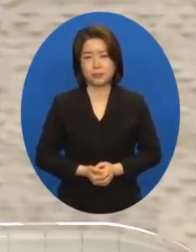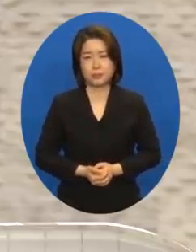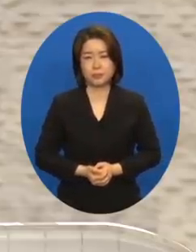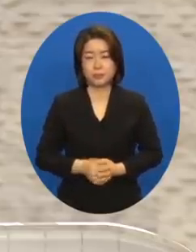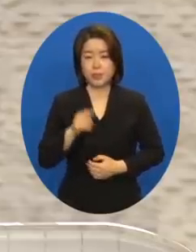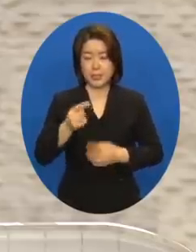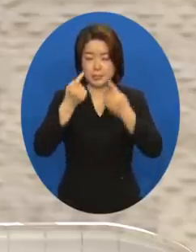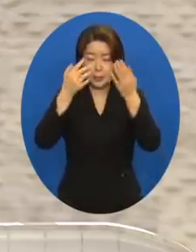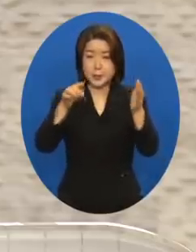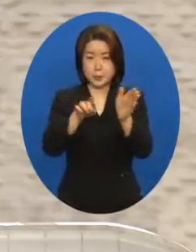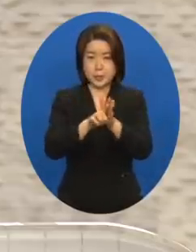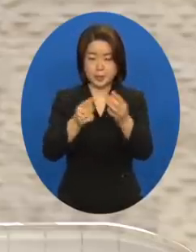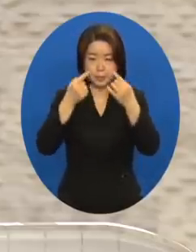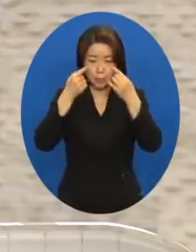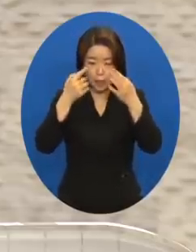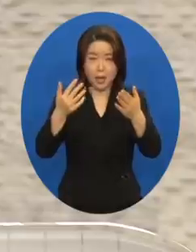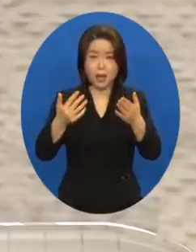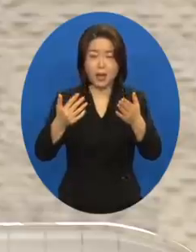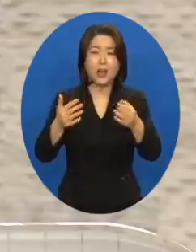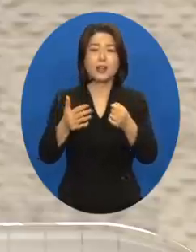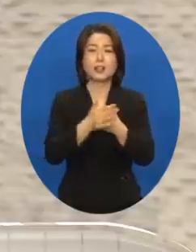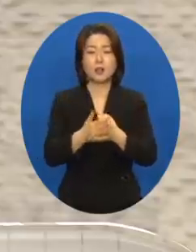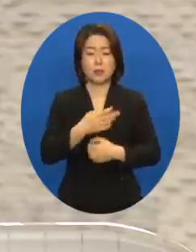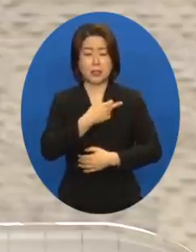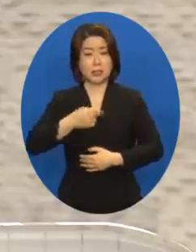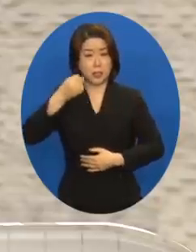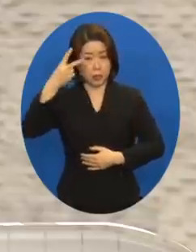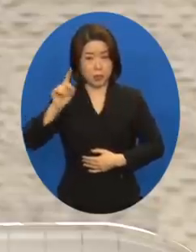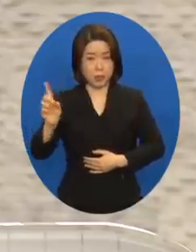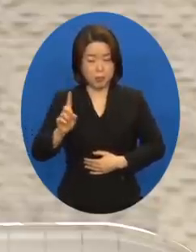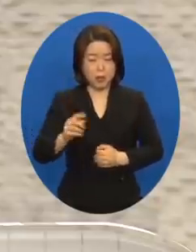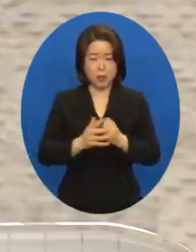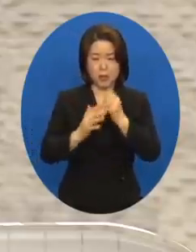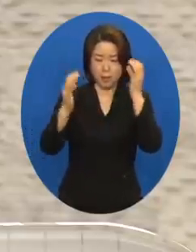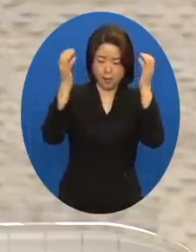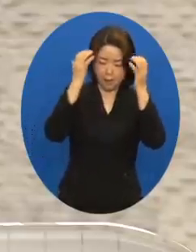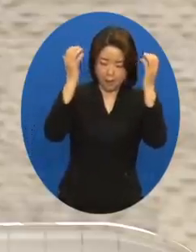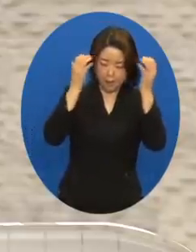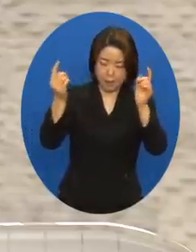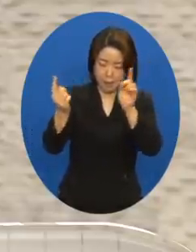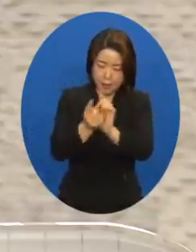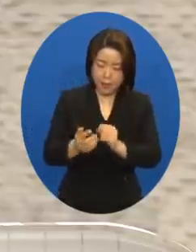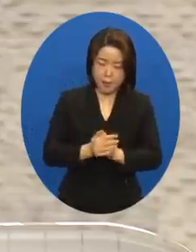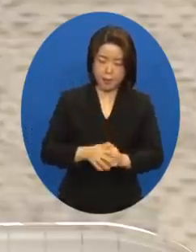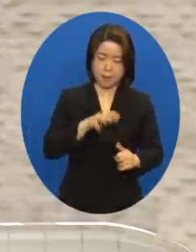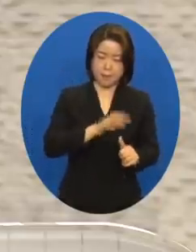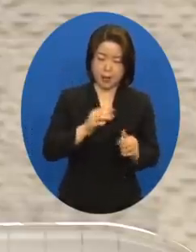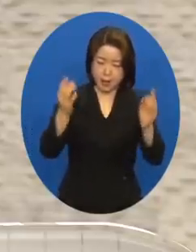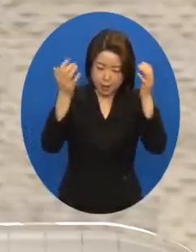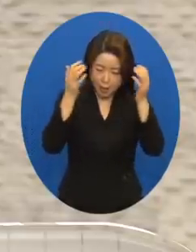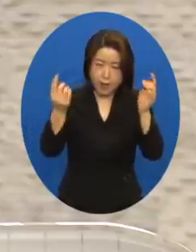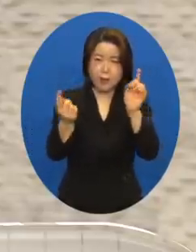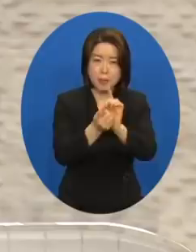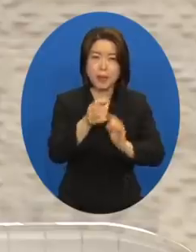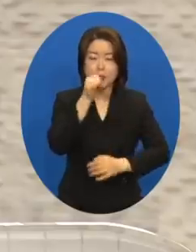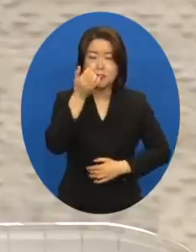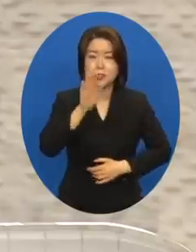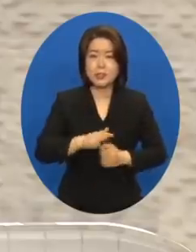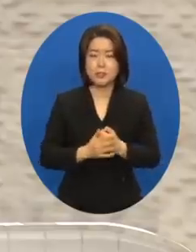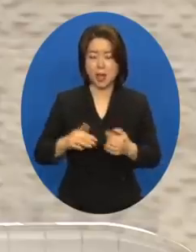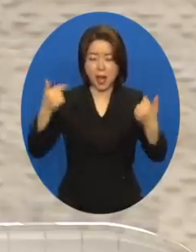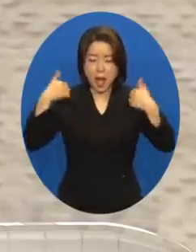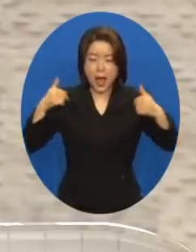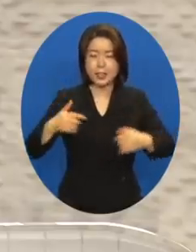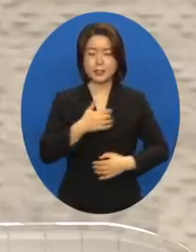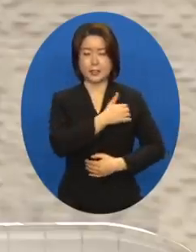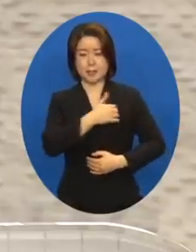이 확신이 분명 하니까 사도 바울은 환란을 당하고 핍박 또 당했지만 그는 언제나 당당하다